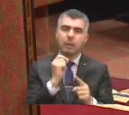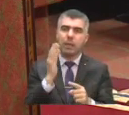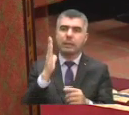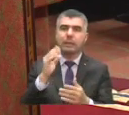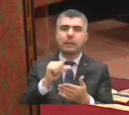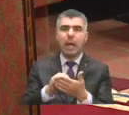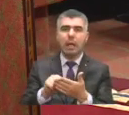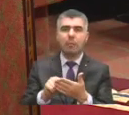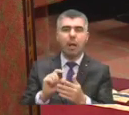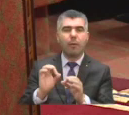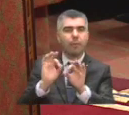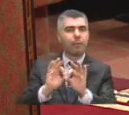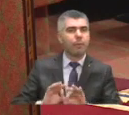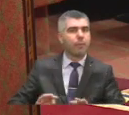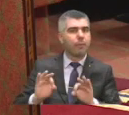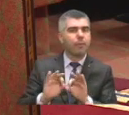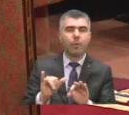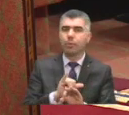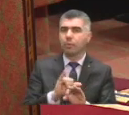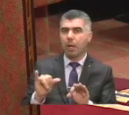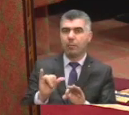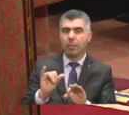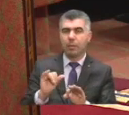المرسوم رقم